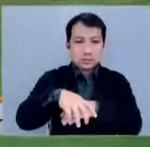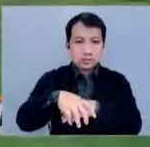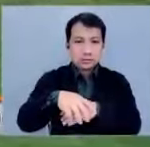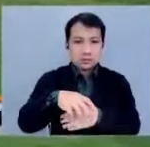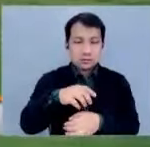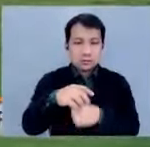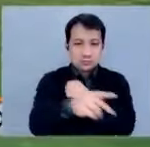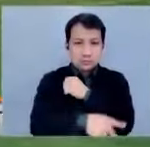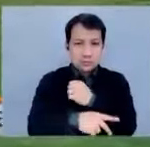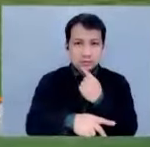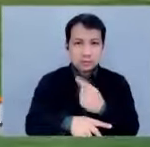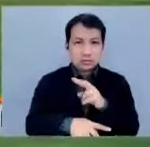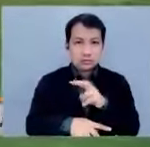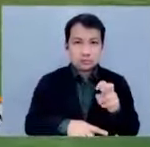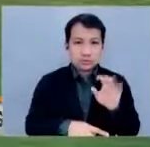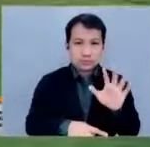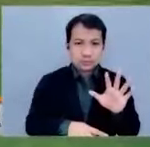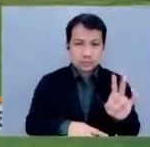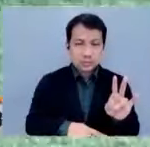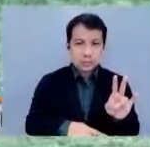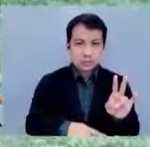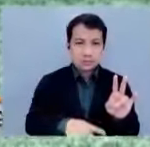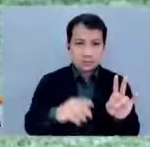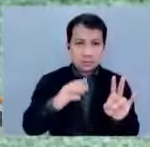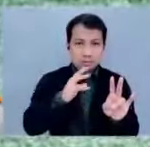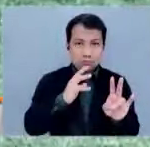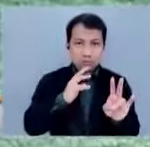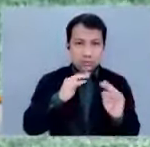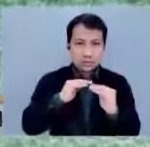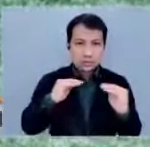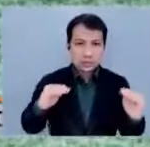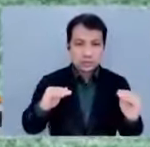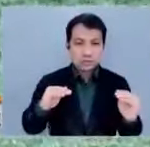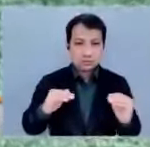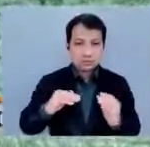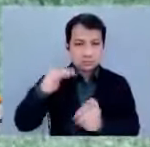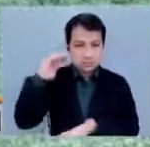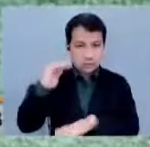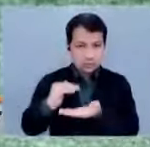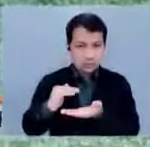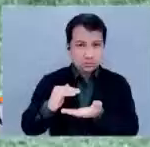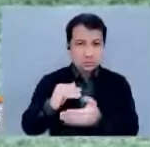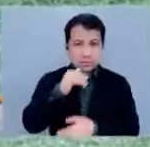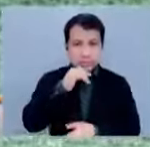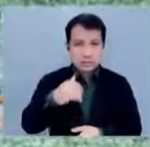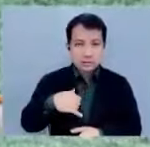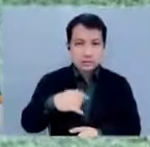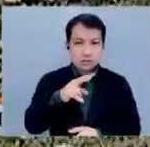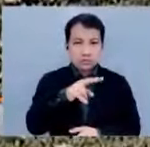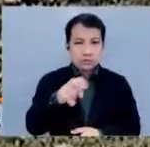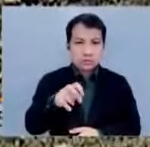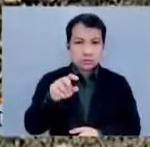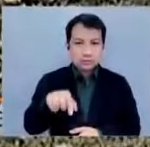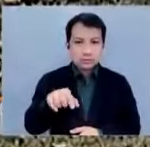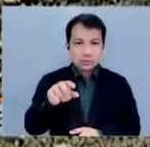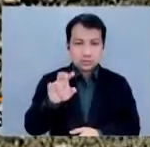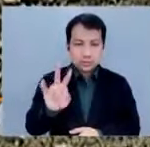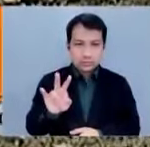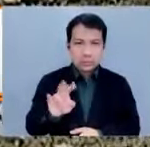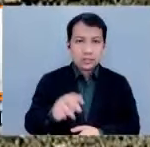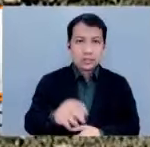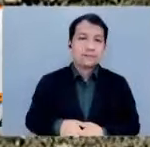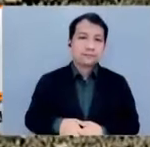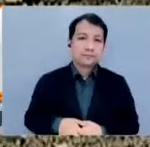200.57 meters ang water level nito. Mas mababa yan kumpara kahapon na 200.7 meters. Pero ayon sa